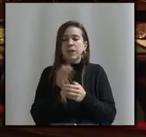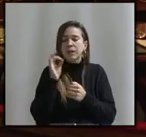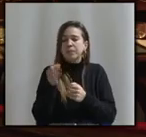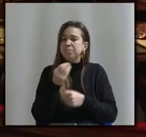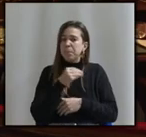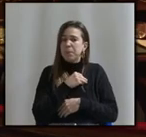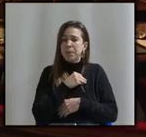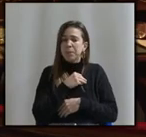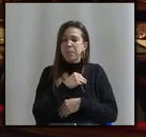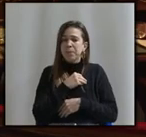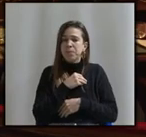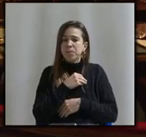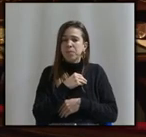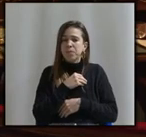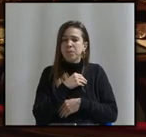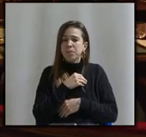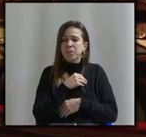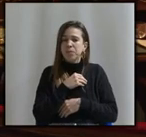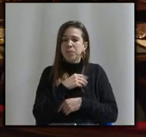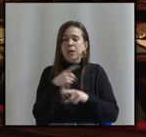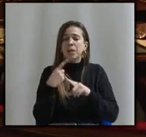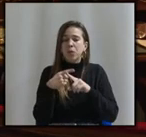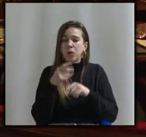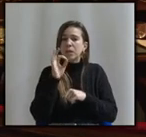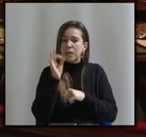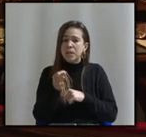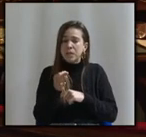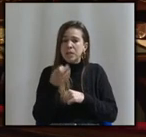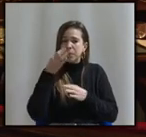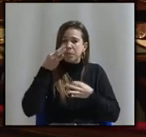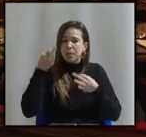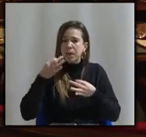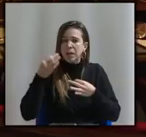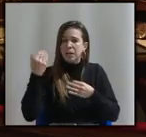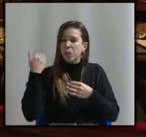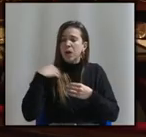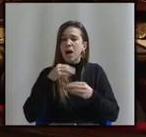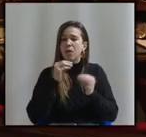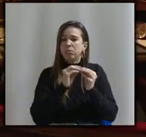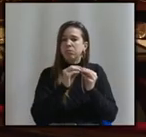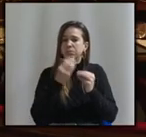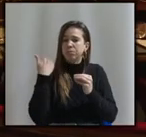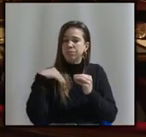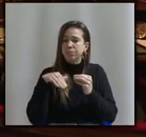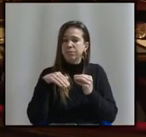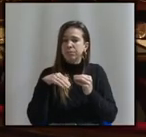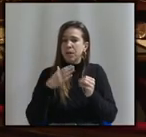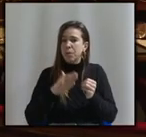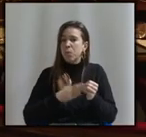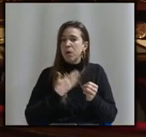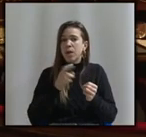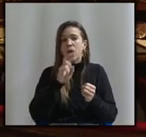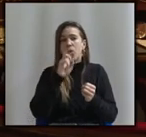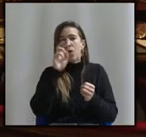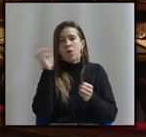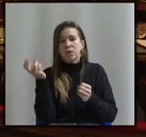perquè realment m'havien comentat o comunicat que estava fet. Suposo que no hem fet les que tocava,